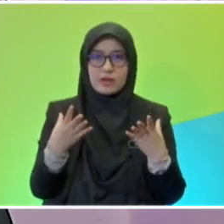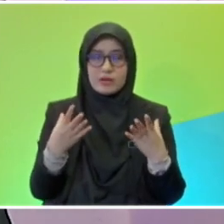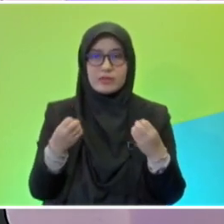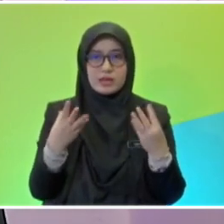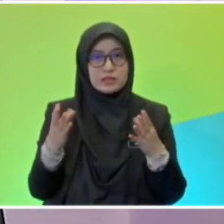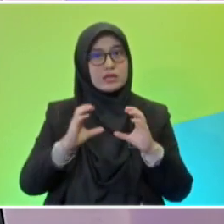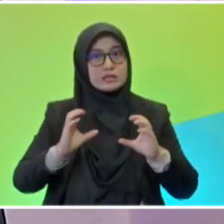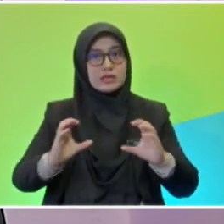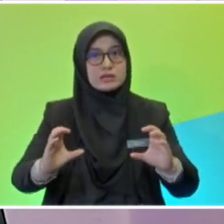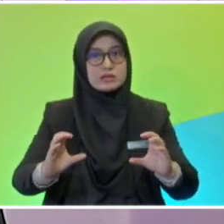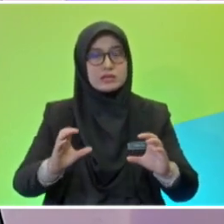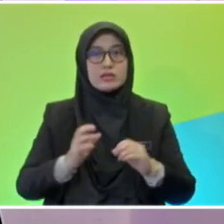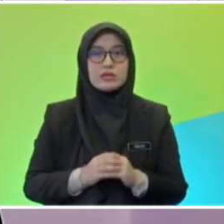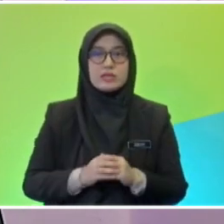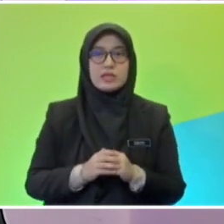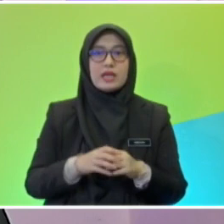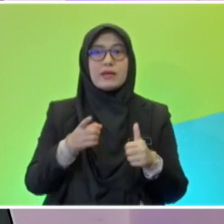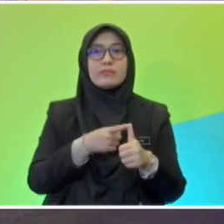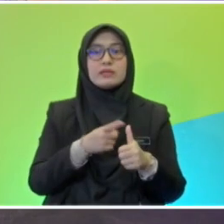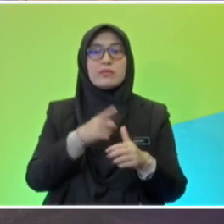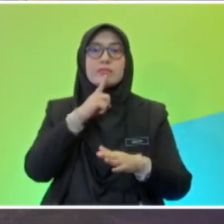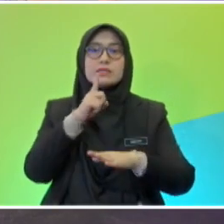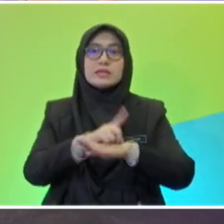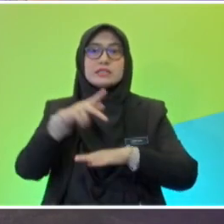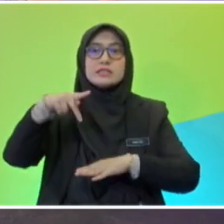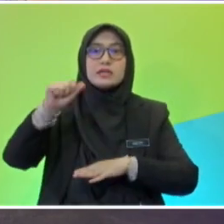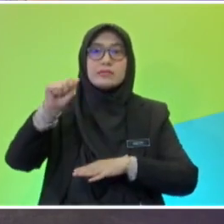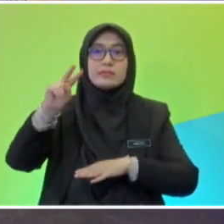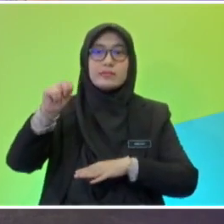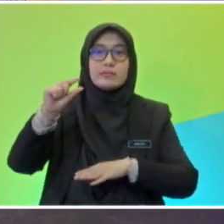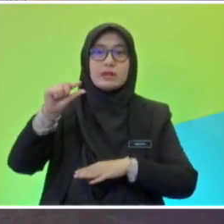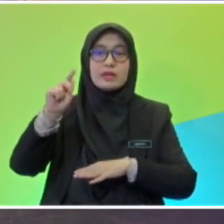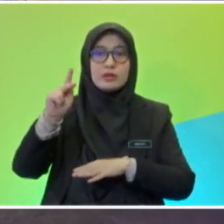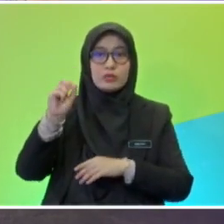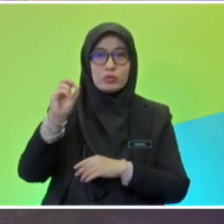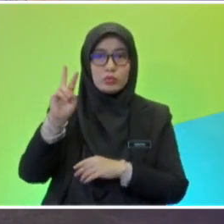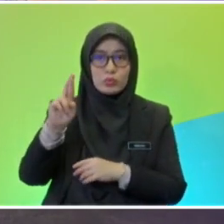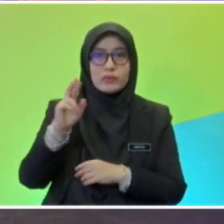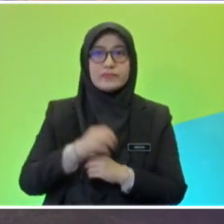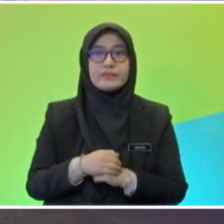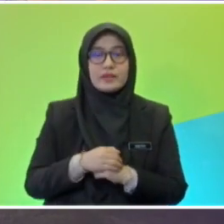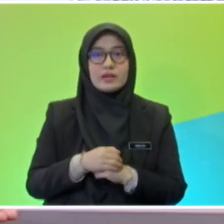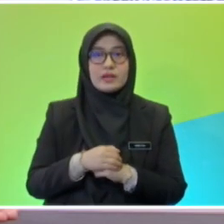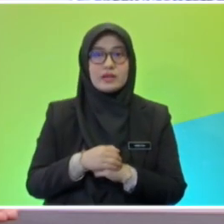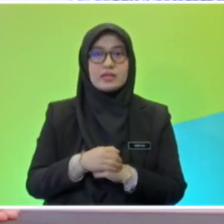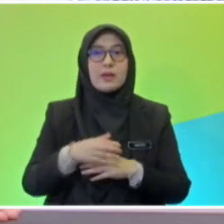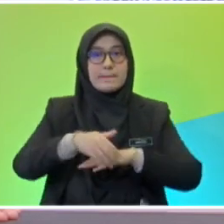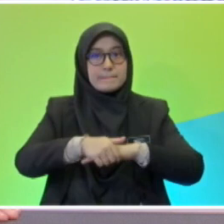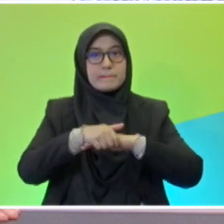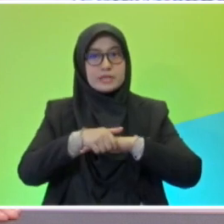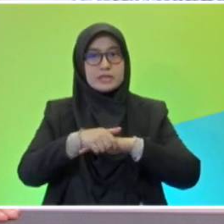contoh kita disebut tentang Perjanjian pangku jadi mudah-mulai daripada perjanjian sekarang ini tentang dia mencoba perjanjian